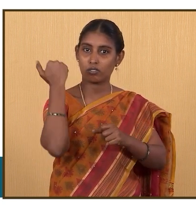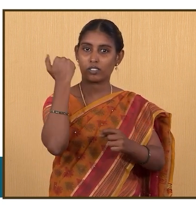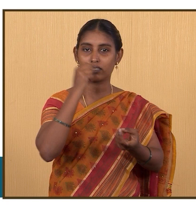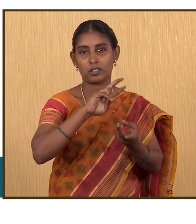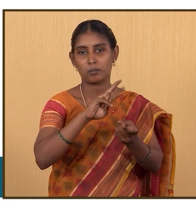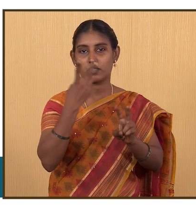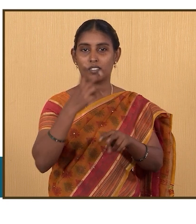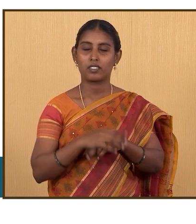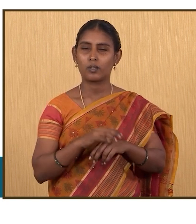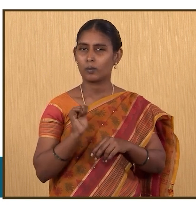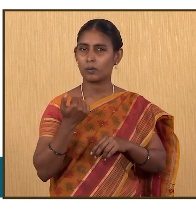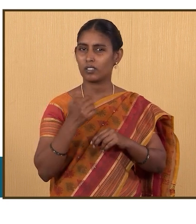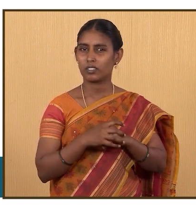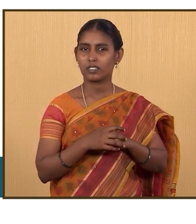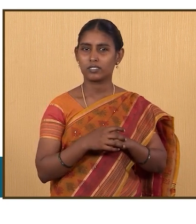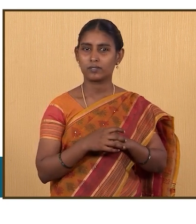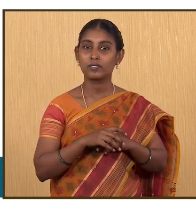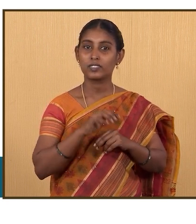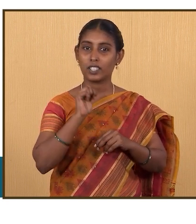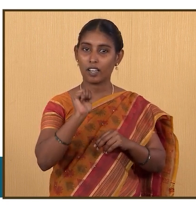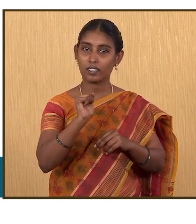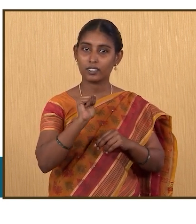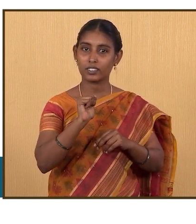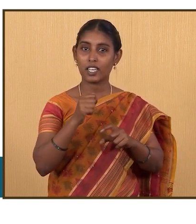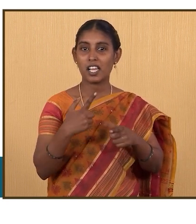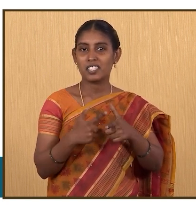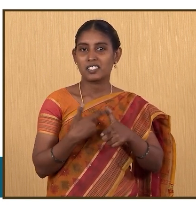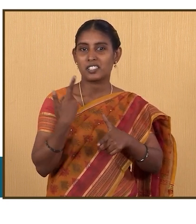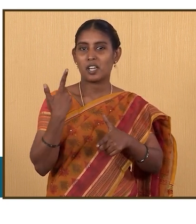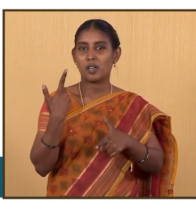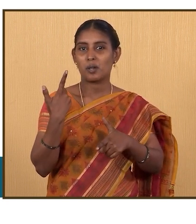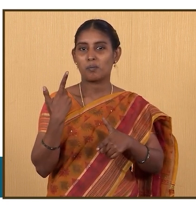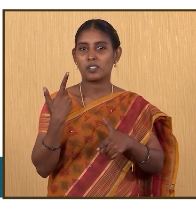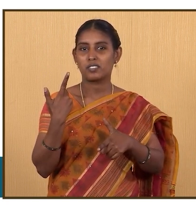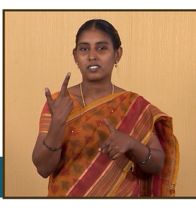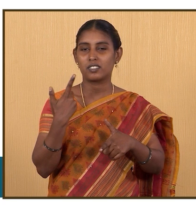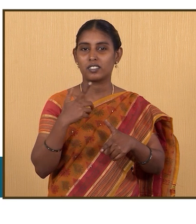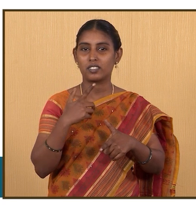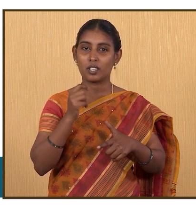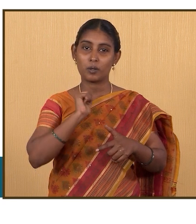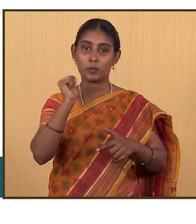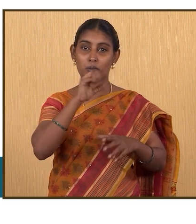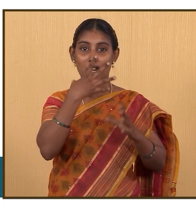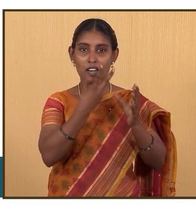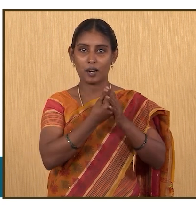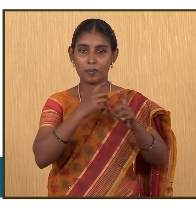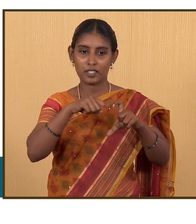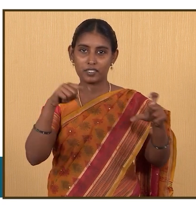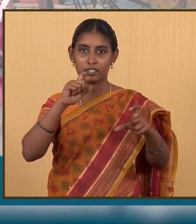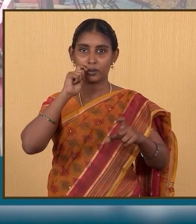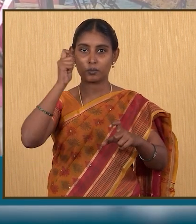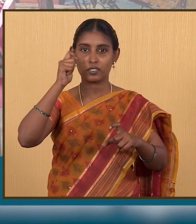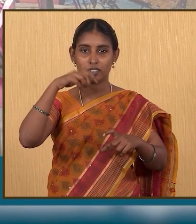சக்தியாக மாறிடுவாங்க. ஏன் அப்படின்னா, அங்கே இருக்கக்கூடிய ஜமீன்தாரி உரிமைகள் முழுவதும் இவங்களுக்கு கிடச்சிரும்.